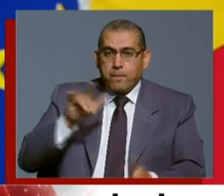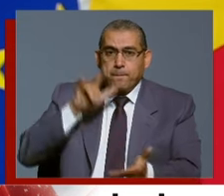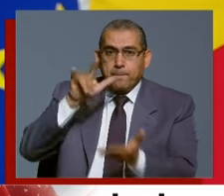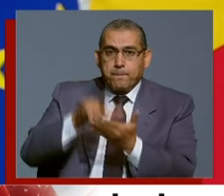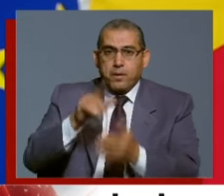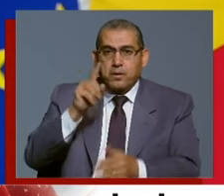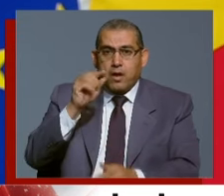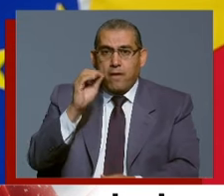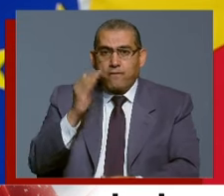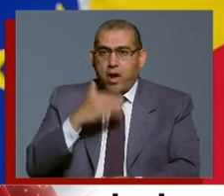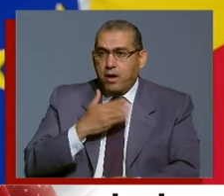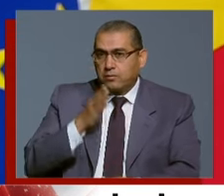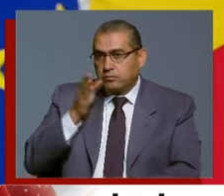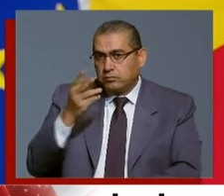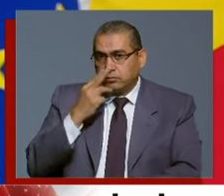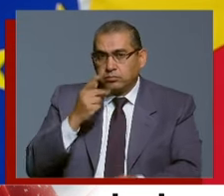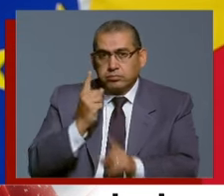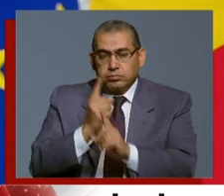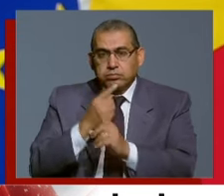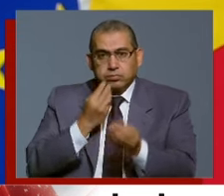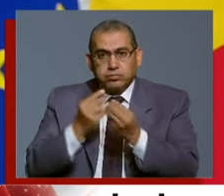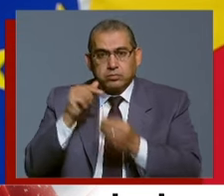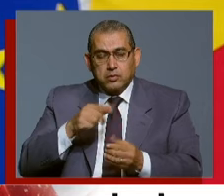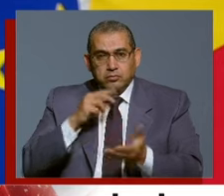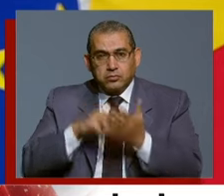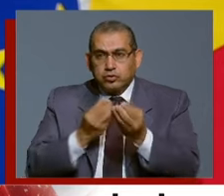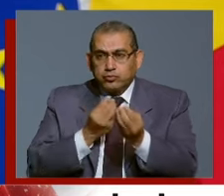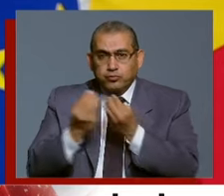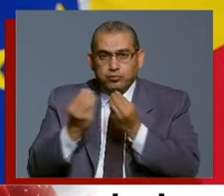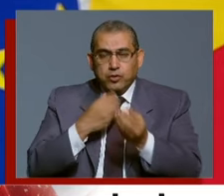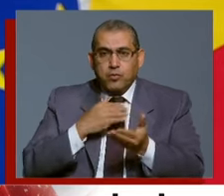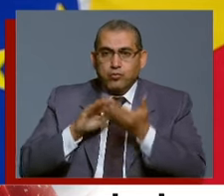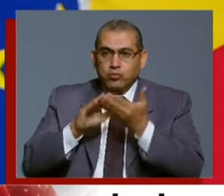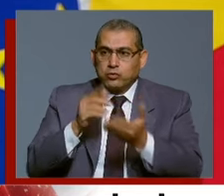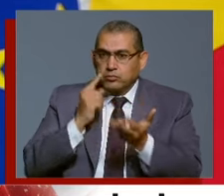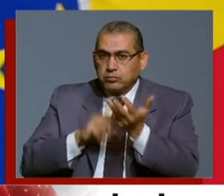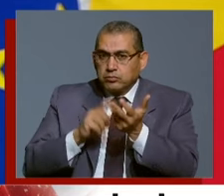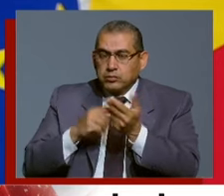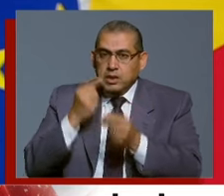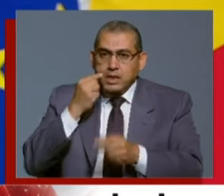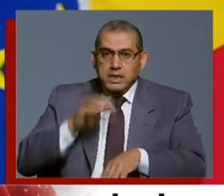والمزيد من هناك حاجة إلى مزيد من المساعدة الإنسانية،